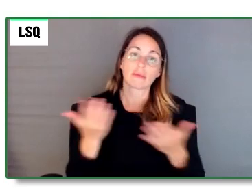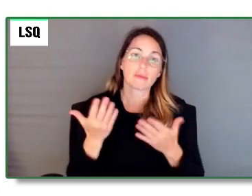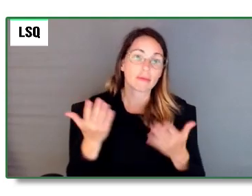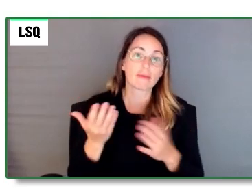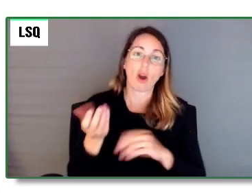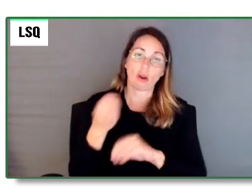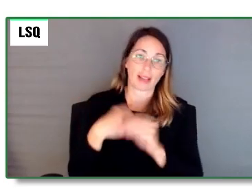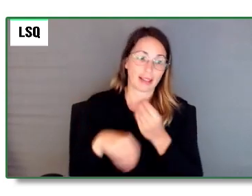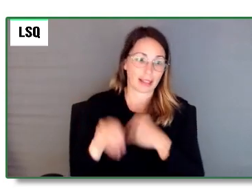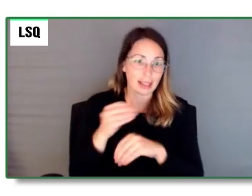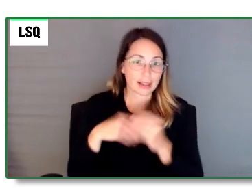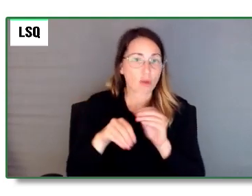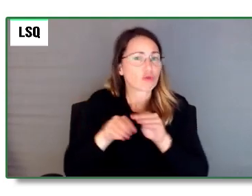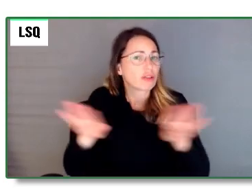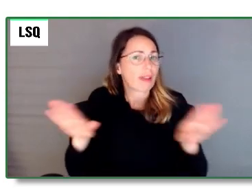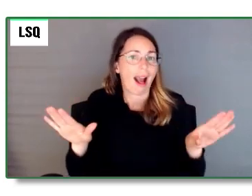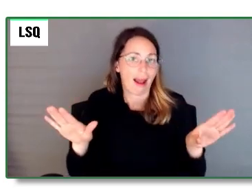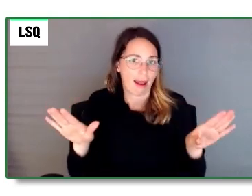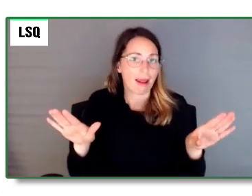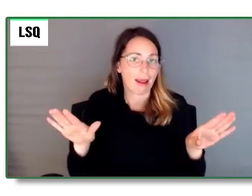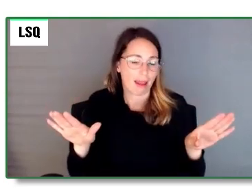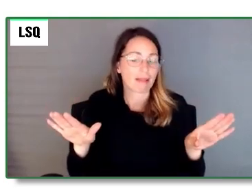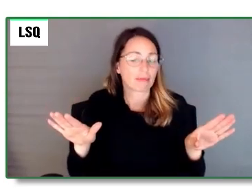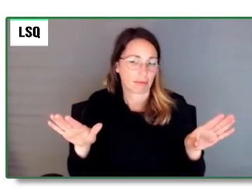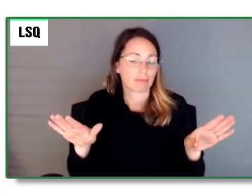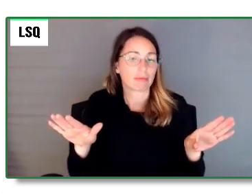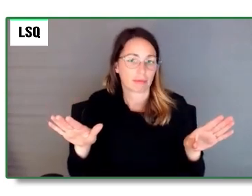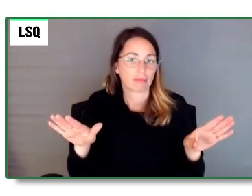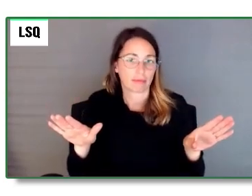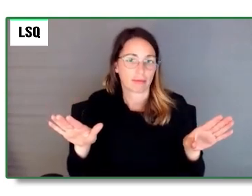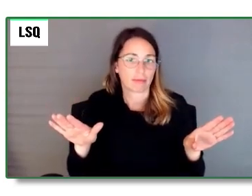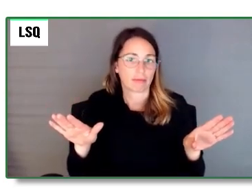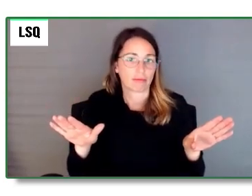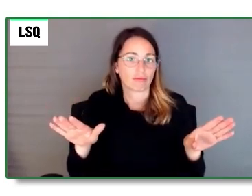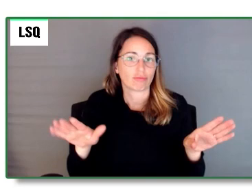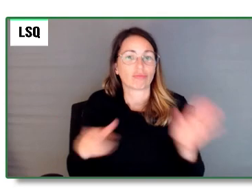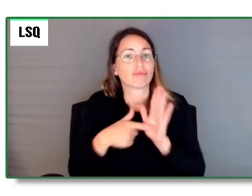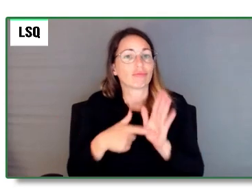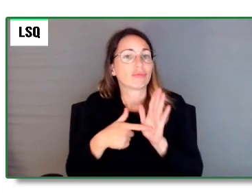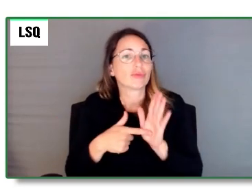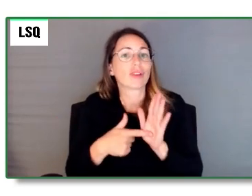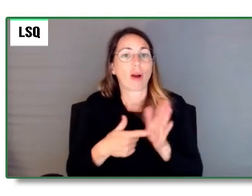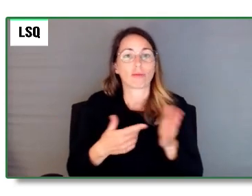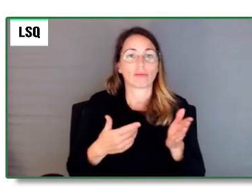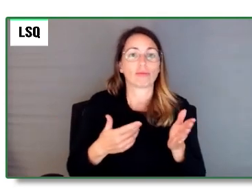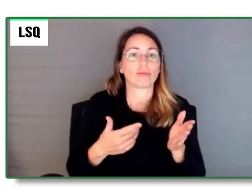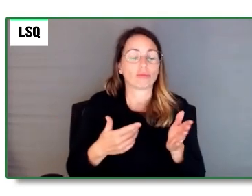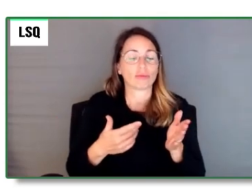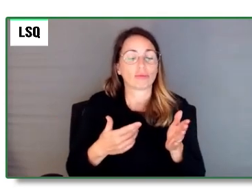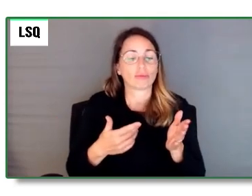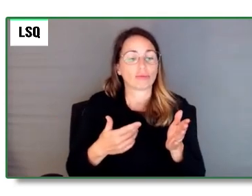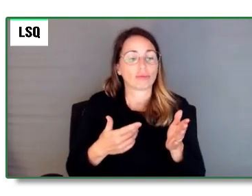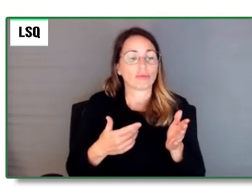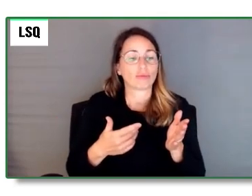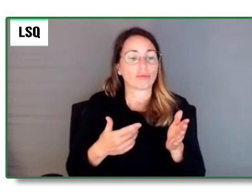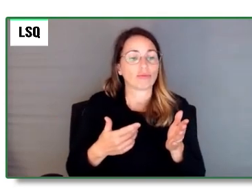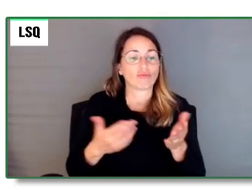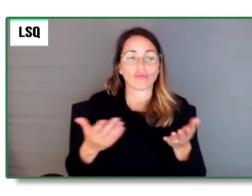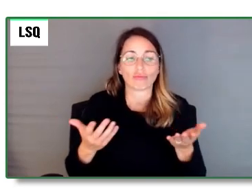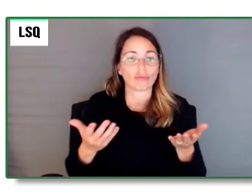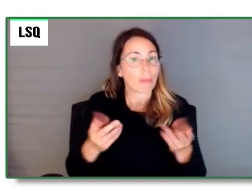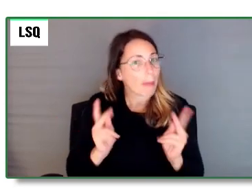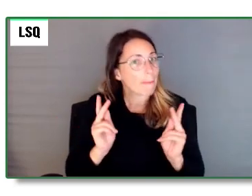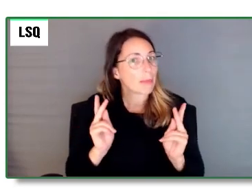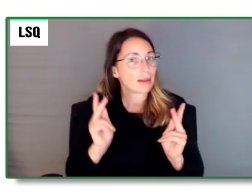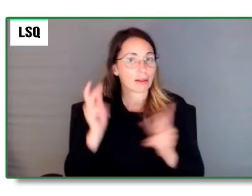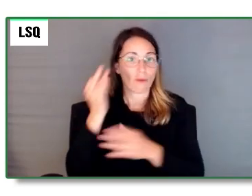générale, c'est-à-dire la plus grande partie de ce travail qui a permis à cette conférence d'avoir lieu. Je crois que la plupart d'entre vous les avez